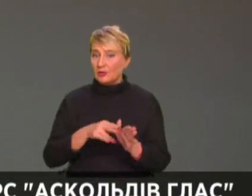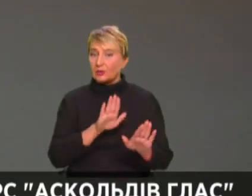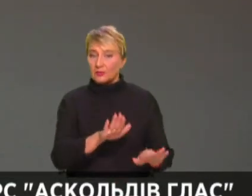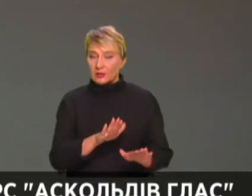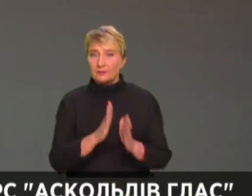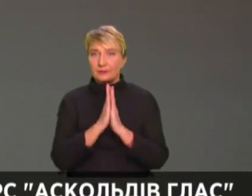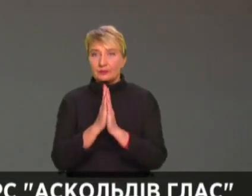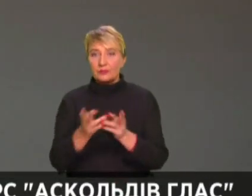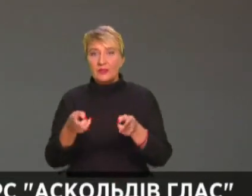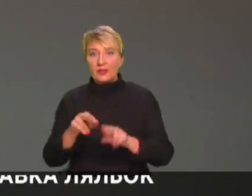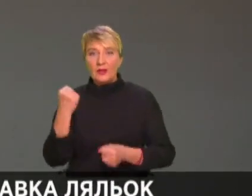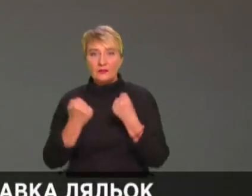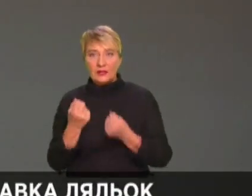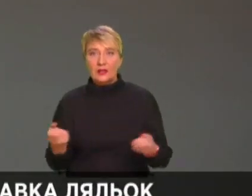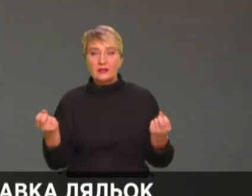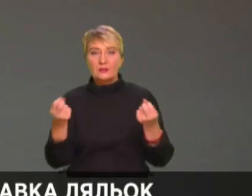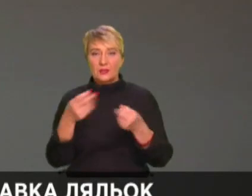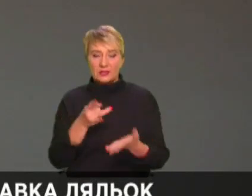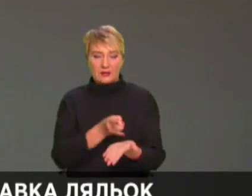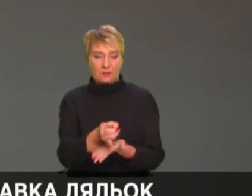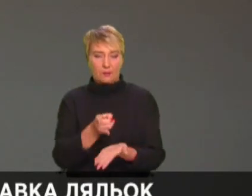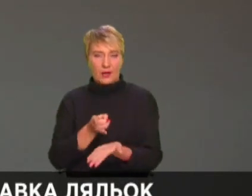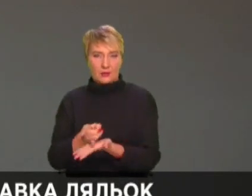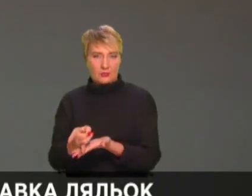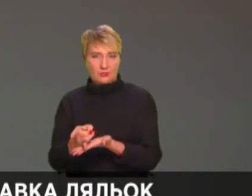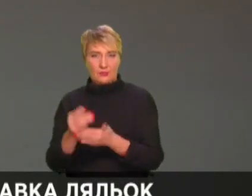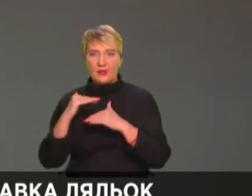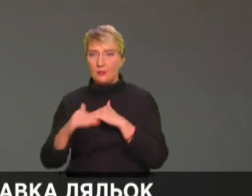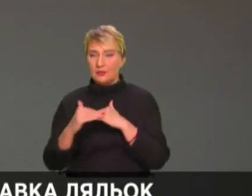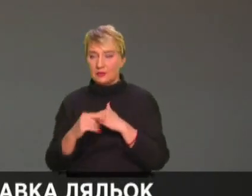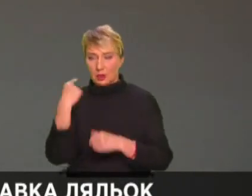свій автомобіль на спеціально відведеному паркомайданчику. Це особі не сподобалося.